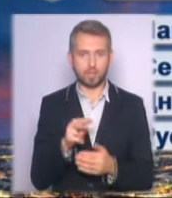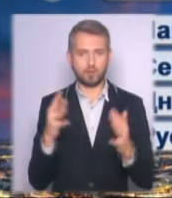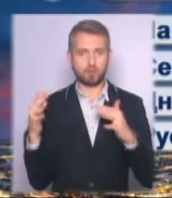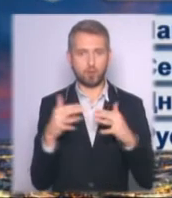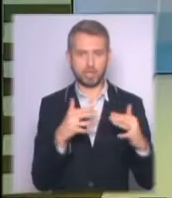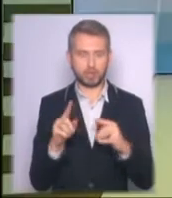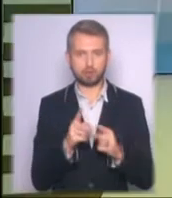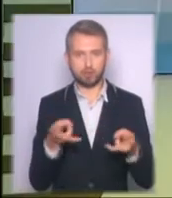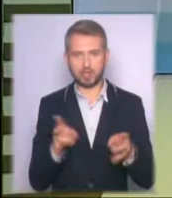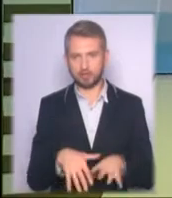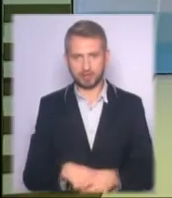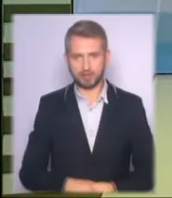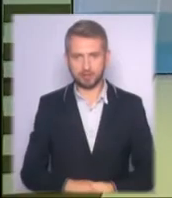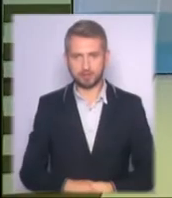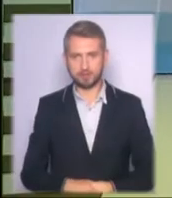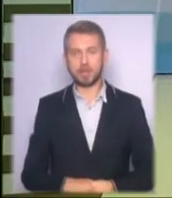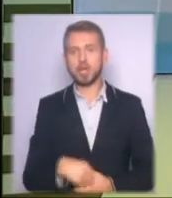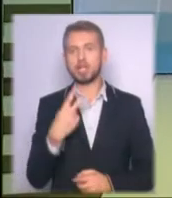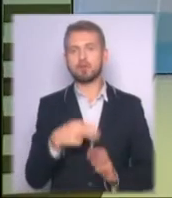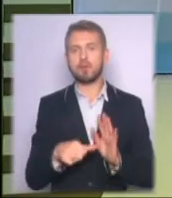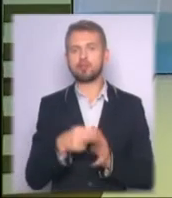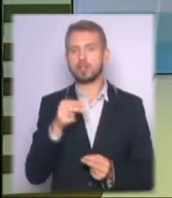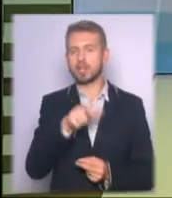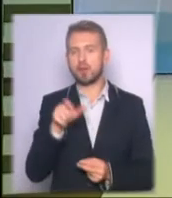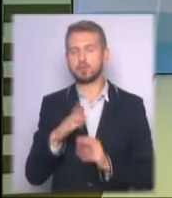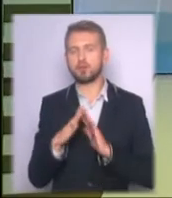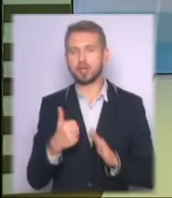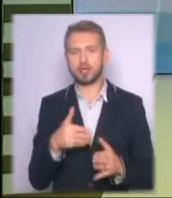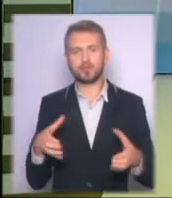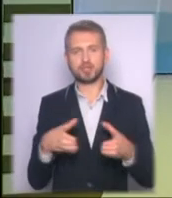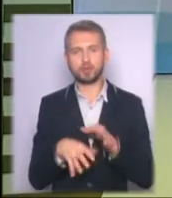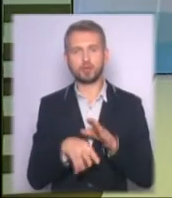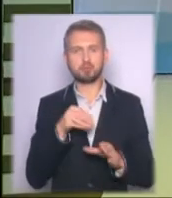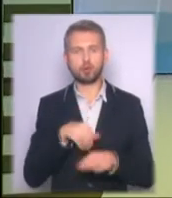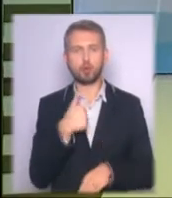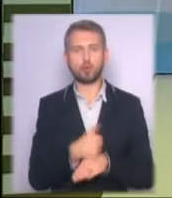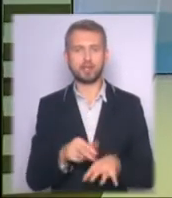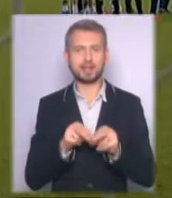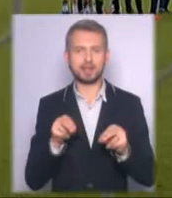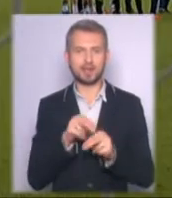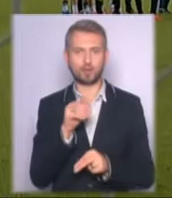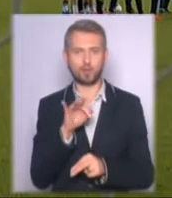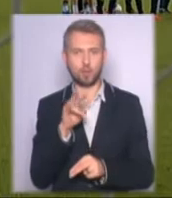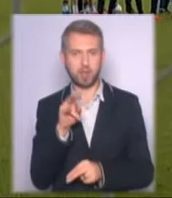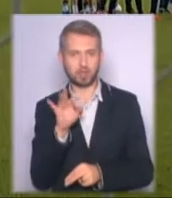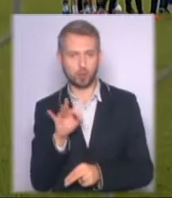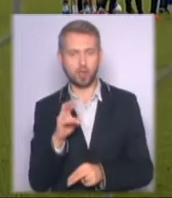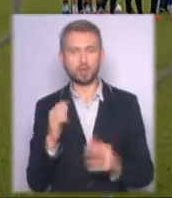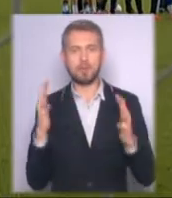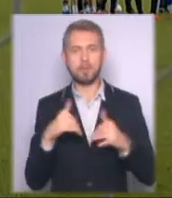що залишилося. 26 гравців викликав до складу збірної головний тренер Михайло Фоменко на матчі